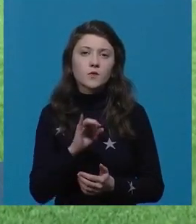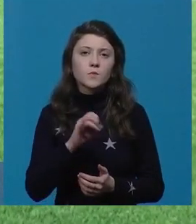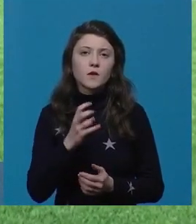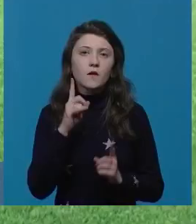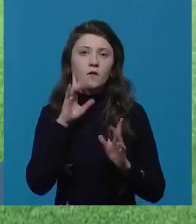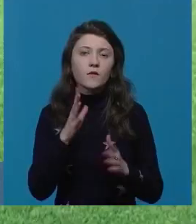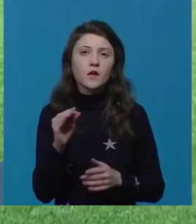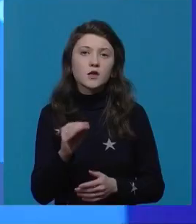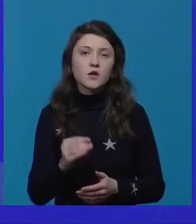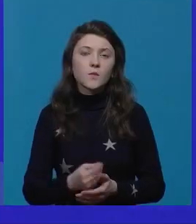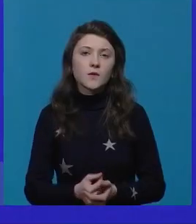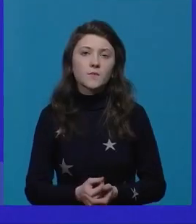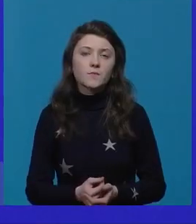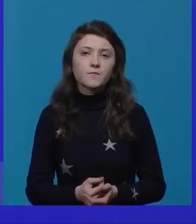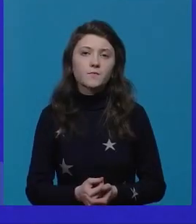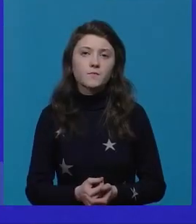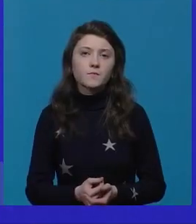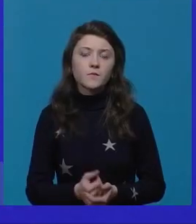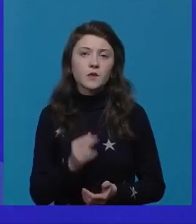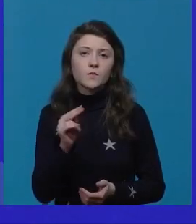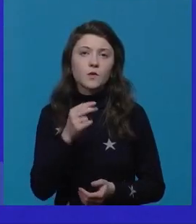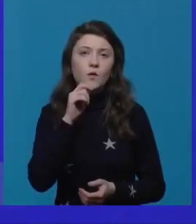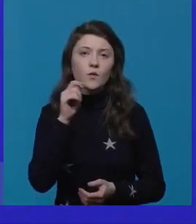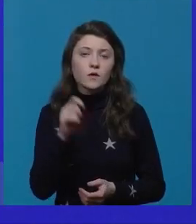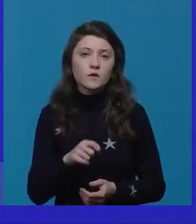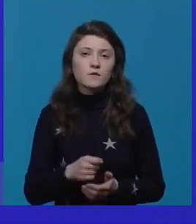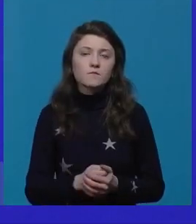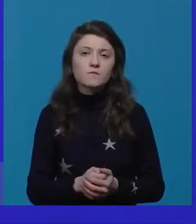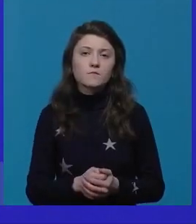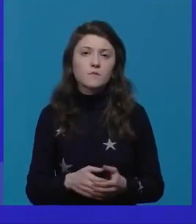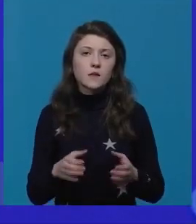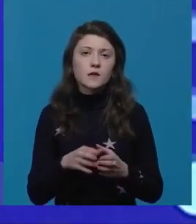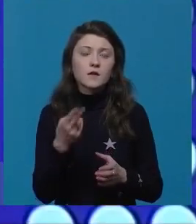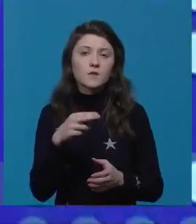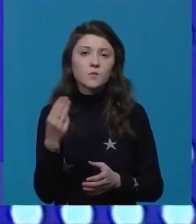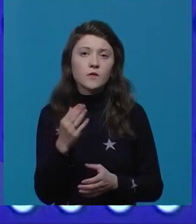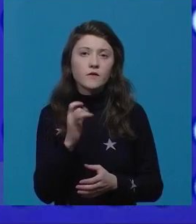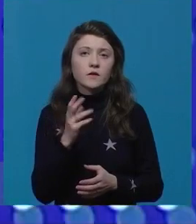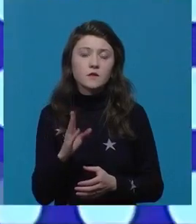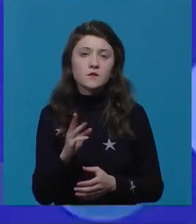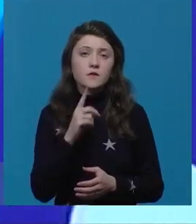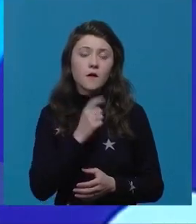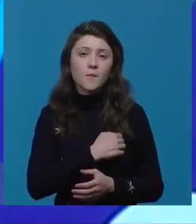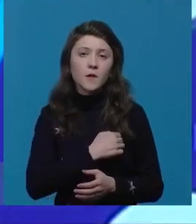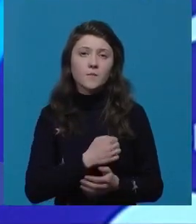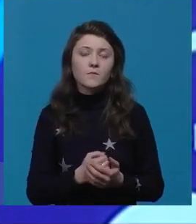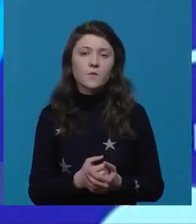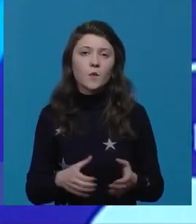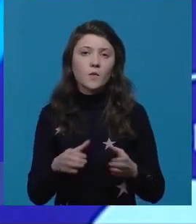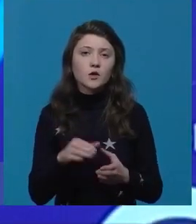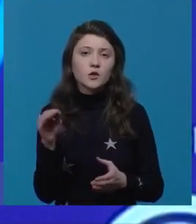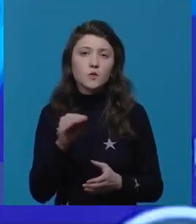Житомир. У чемпіонаті України з футзалу серед підрозділів десантно-штурмових військ Збройних сил України команда